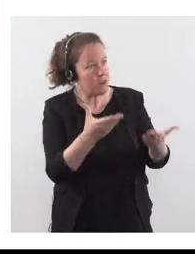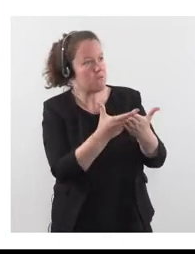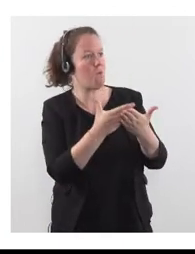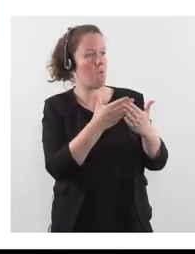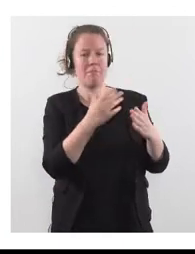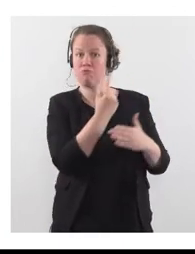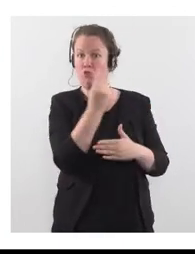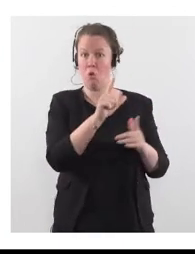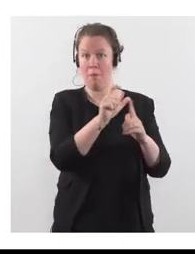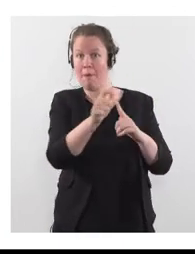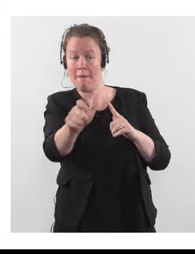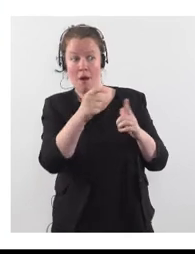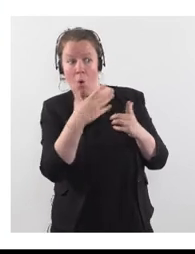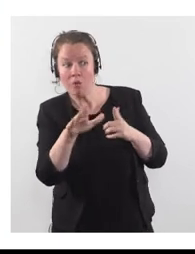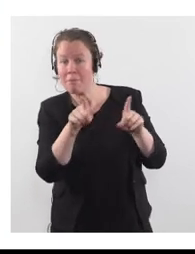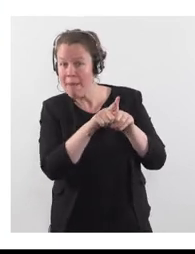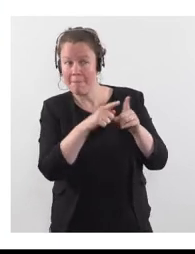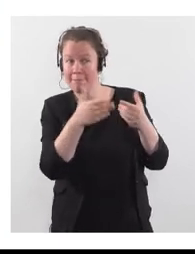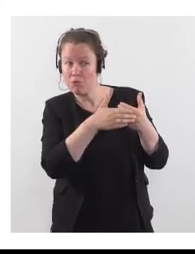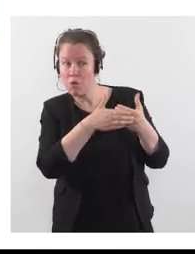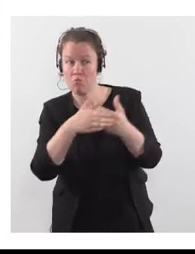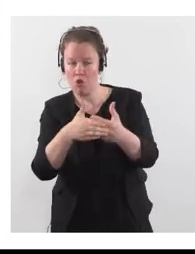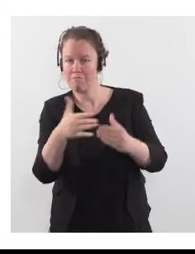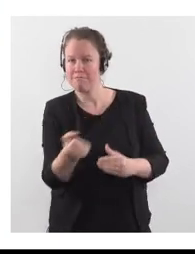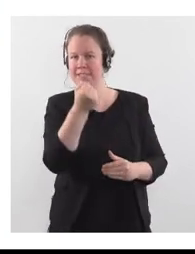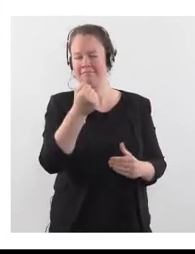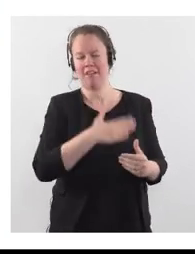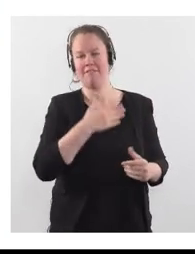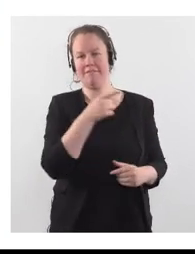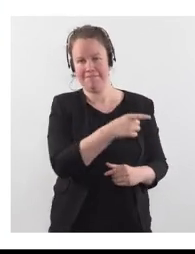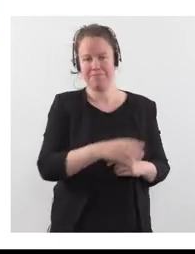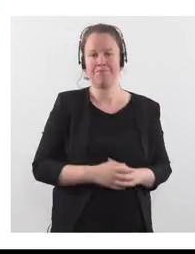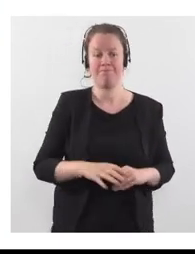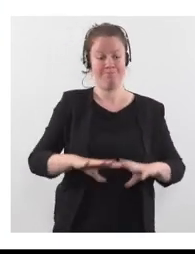après. Donc, nous sommes intéressés à ces cas pour